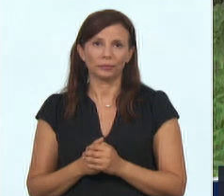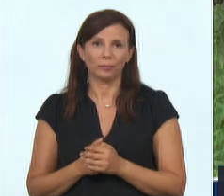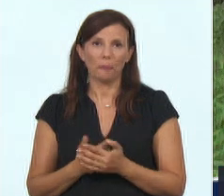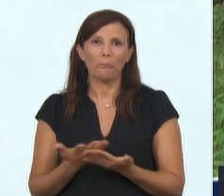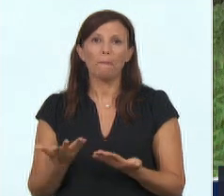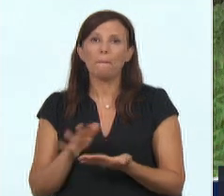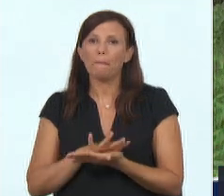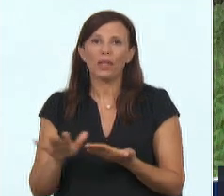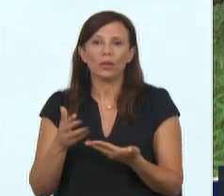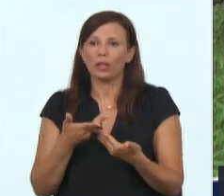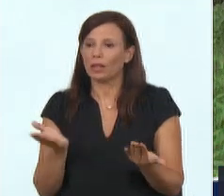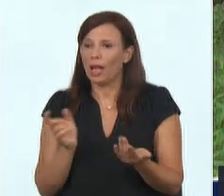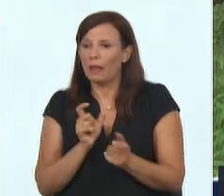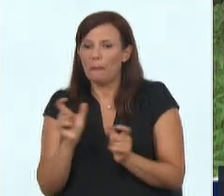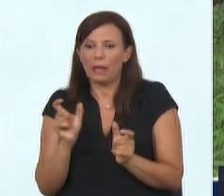פשוט אין מילים, אין מילים.